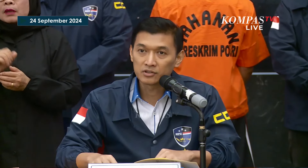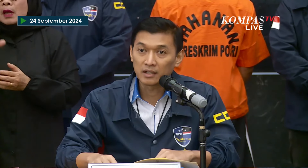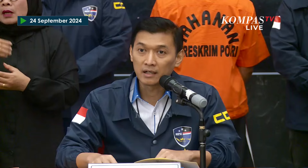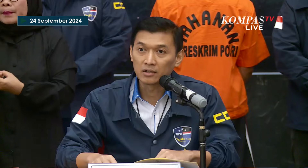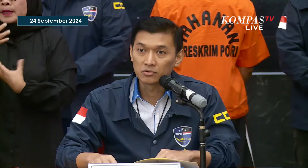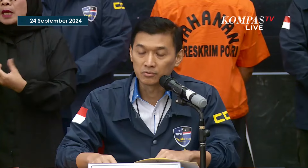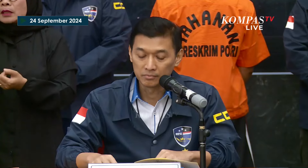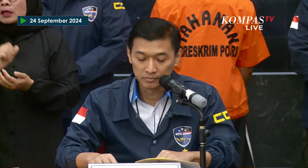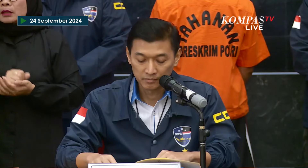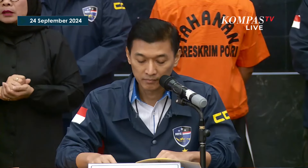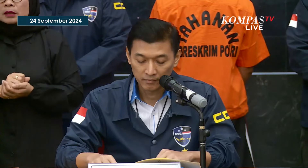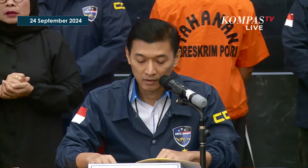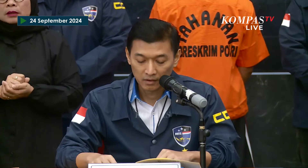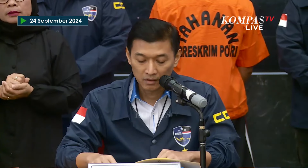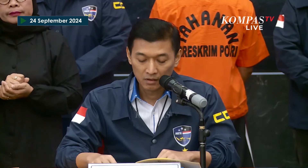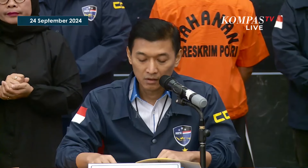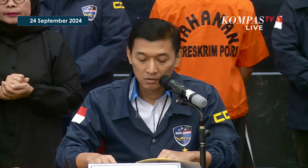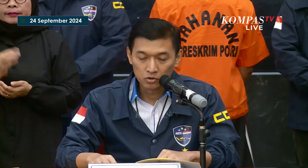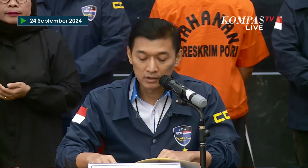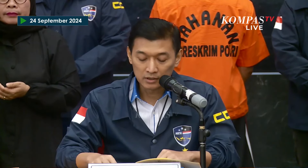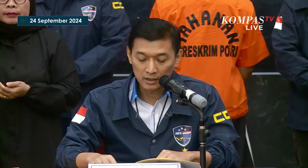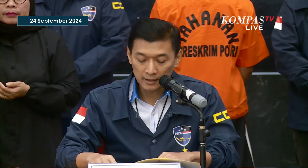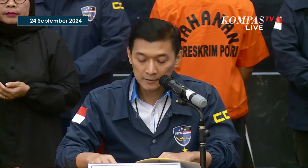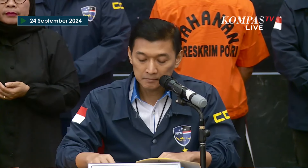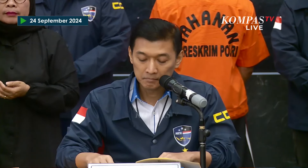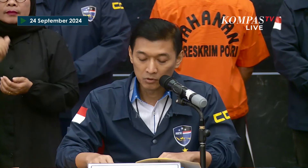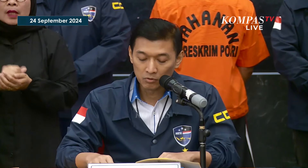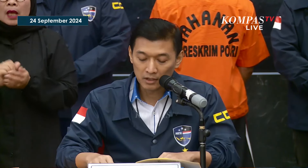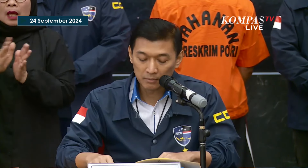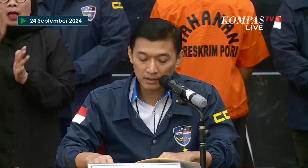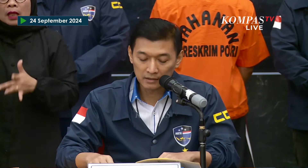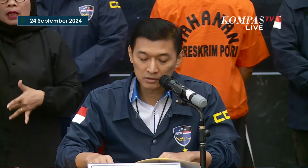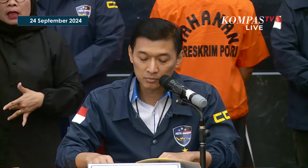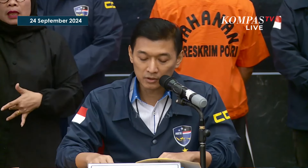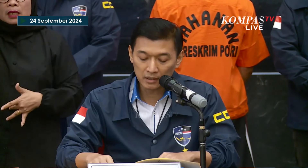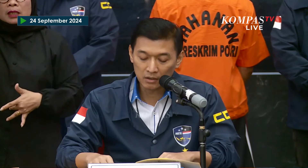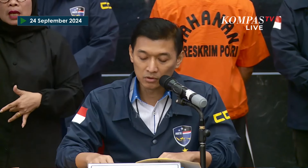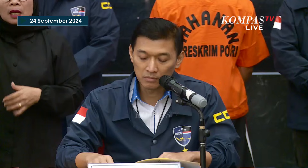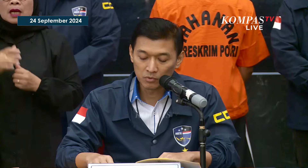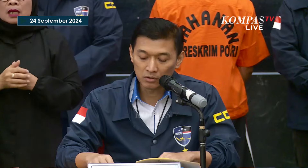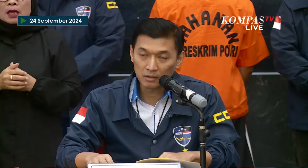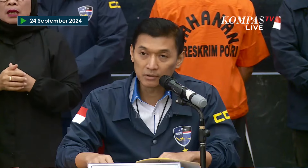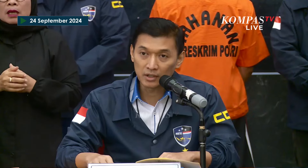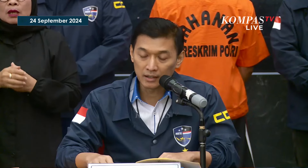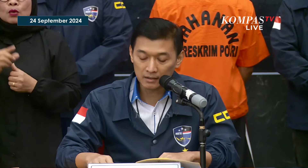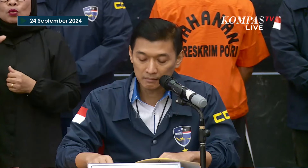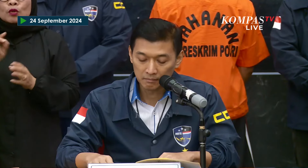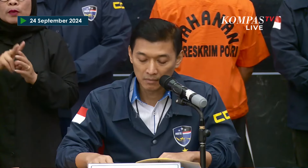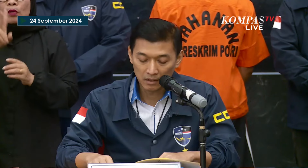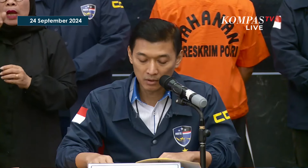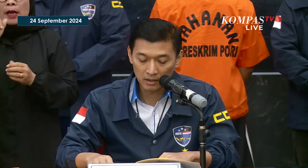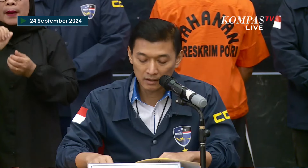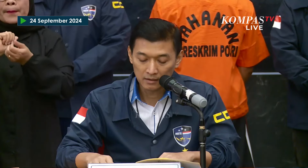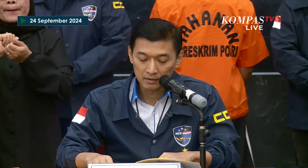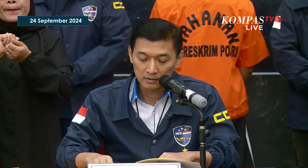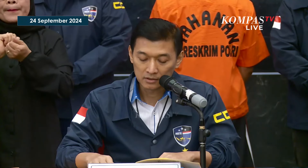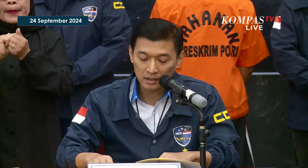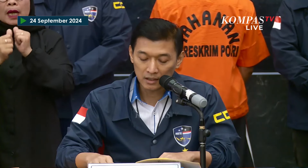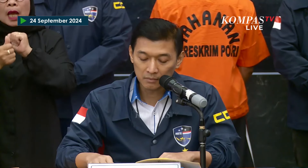tersangka secara langsung. Tujuan tersangka mengunggah sampel data tersebut adalah untuk membuat orang percaya